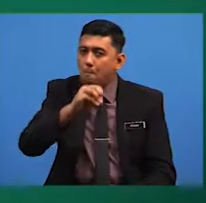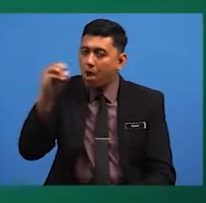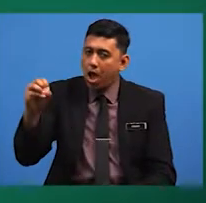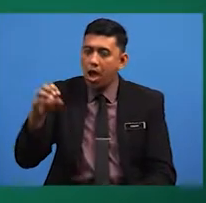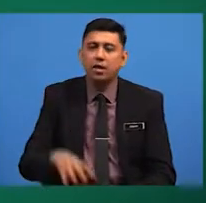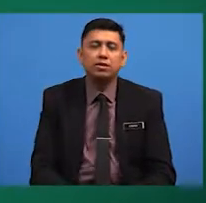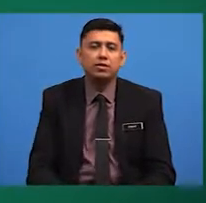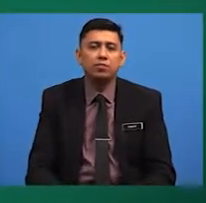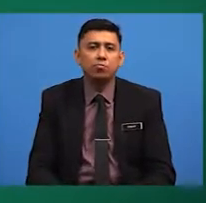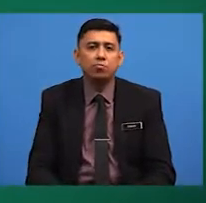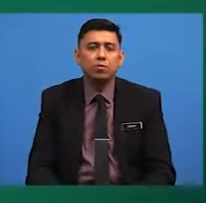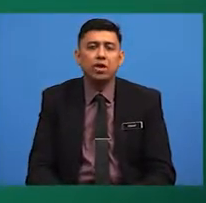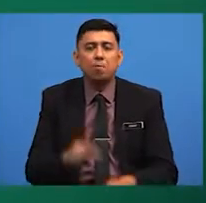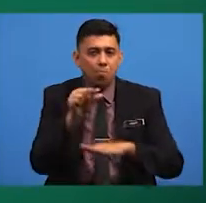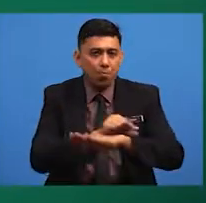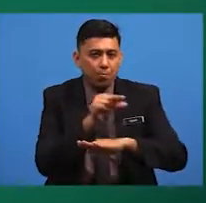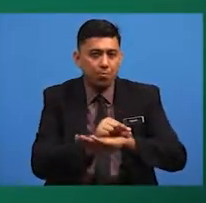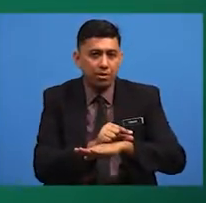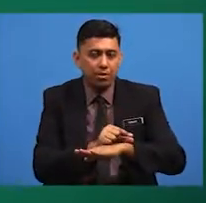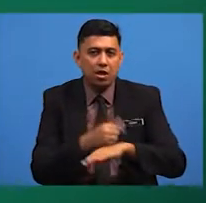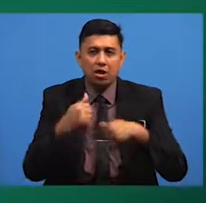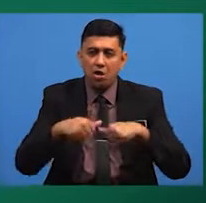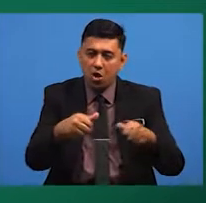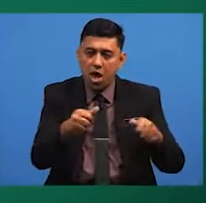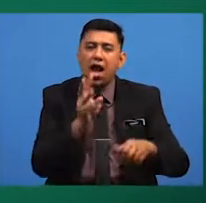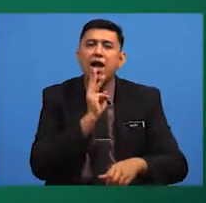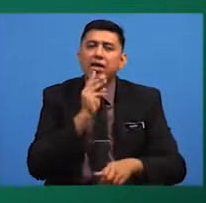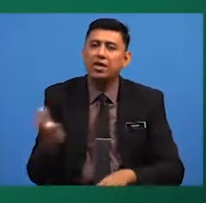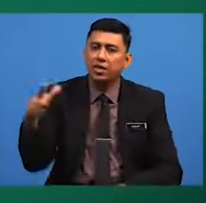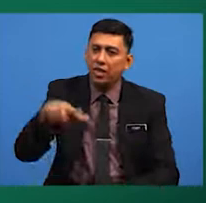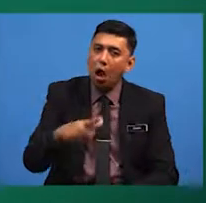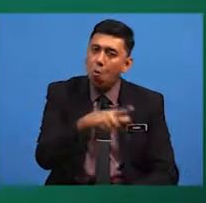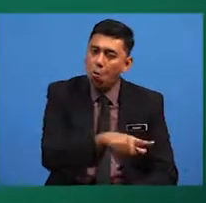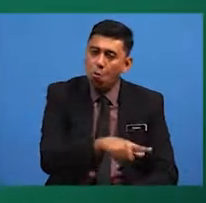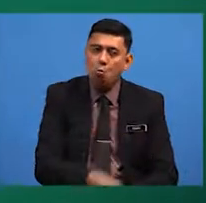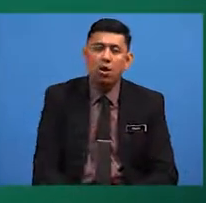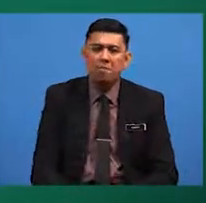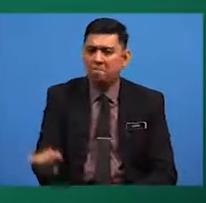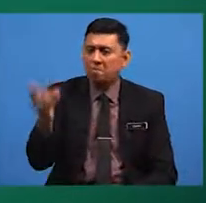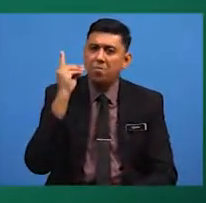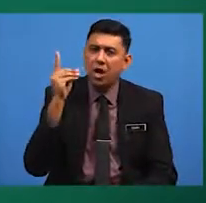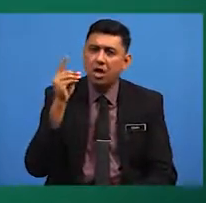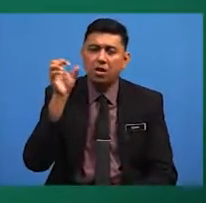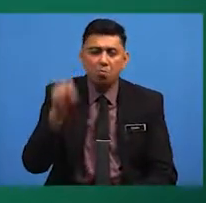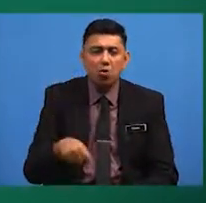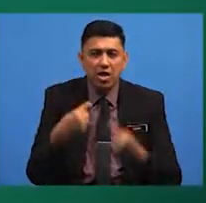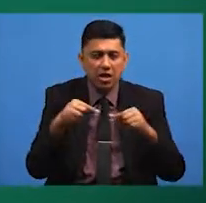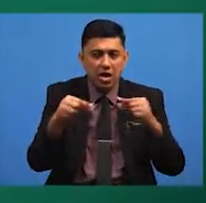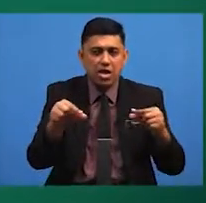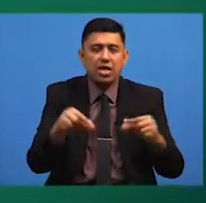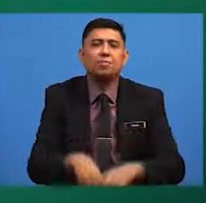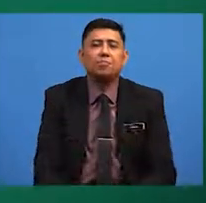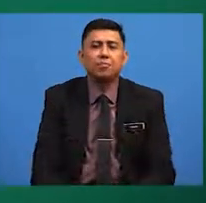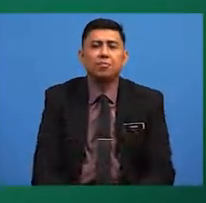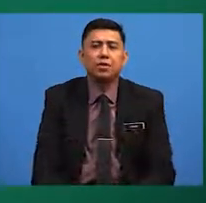sumber tenaga ini menggunakan arus air laut sebagai jaye yang boleh menggerakkan